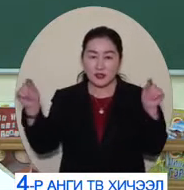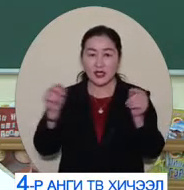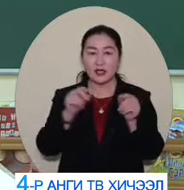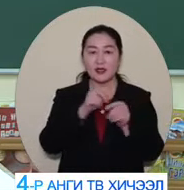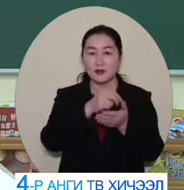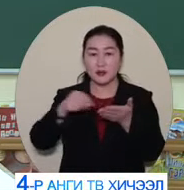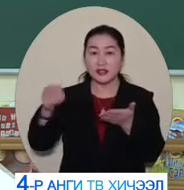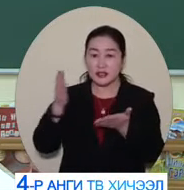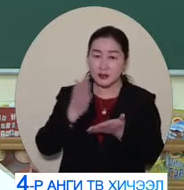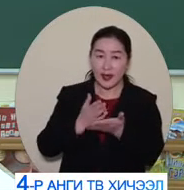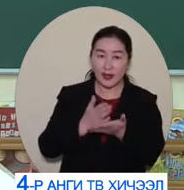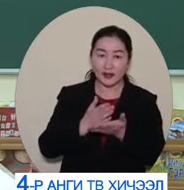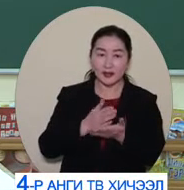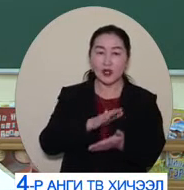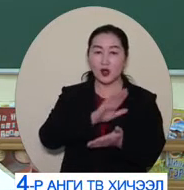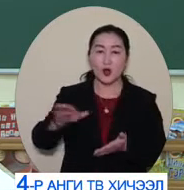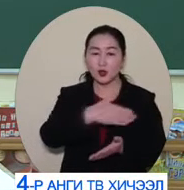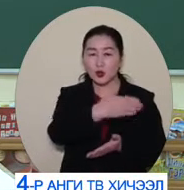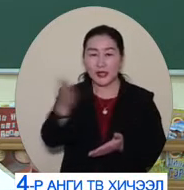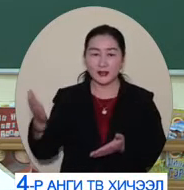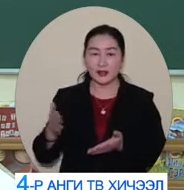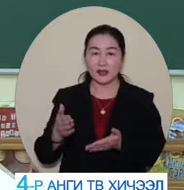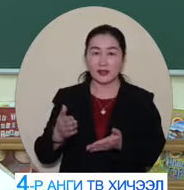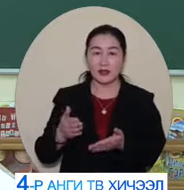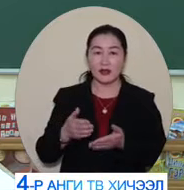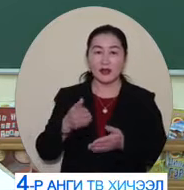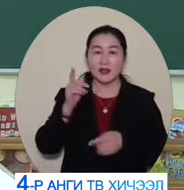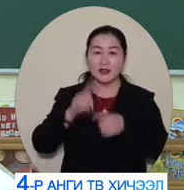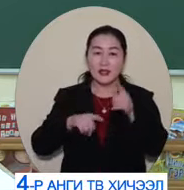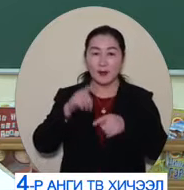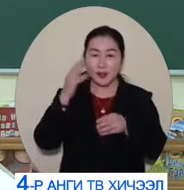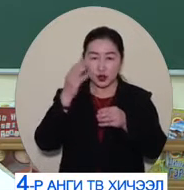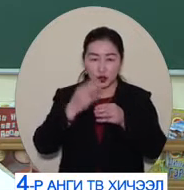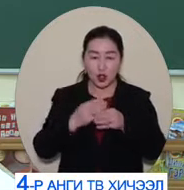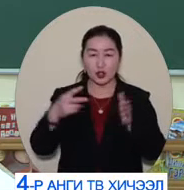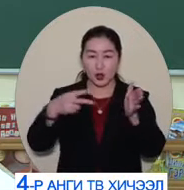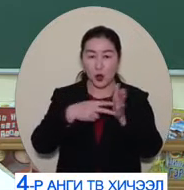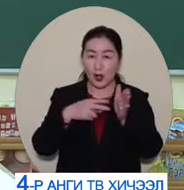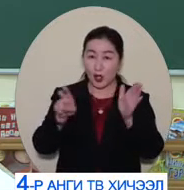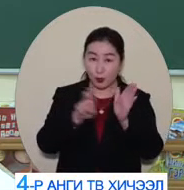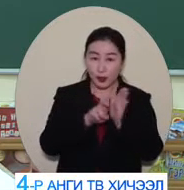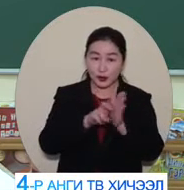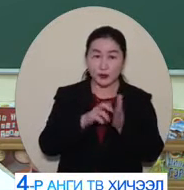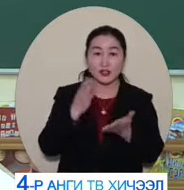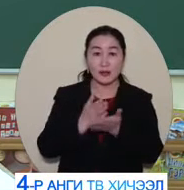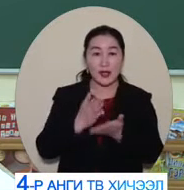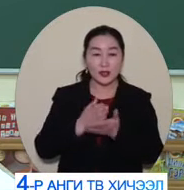одоо бүгдээрээ багшийнхаа энэ хэмжээг бичиж байх хооронд эдгээр тоонуудыг ямар